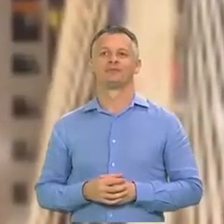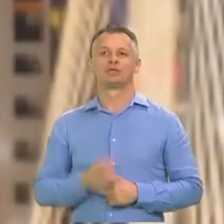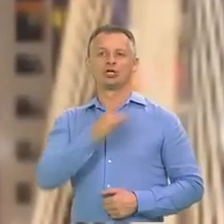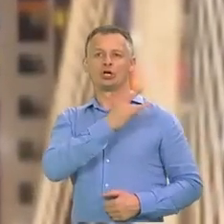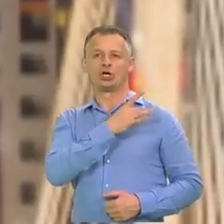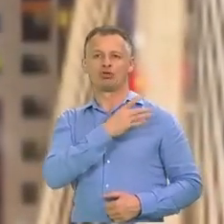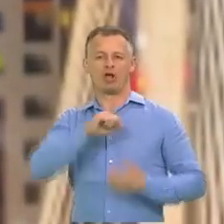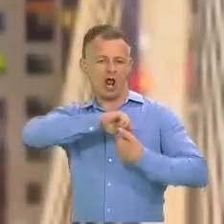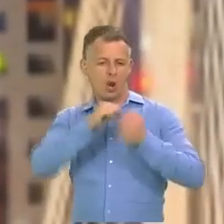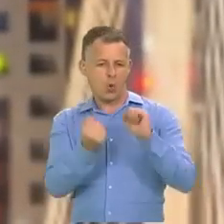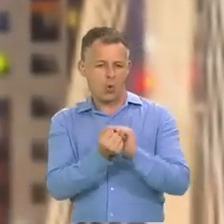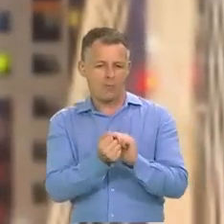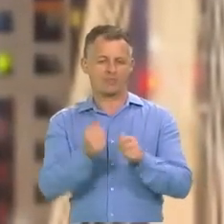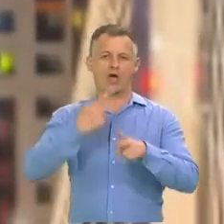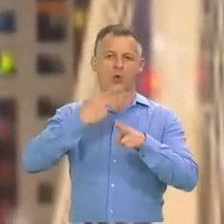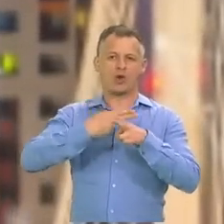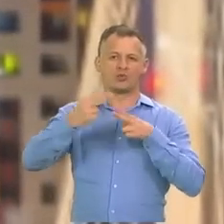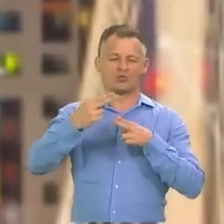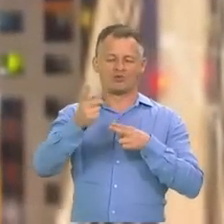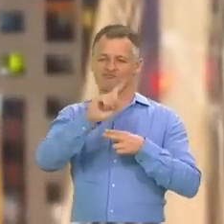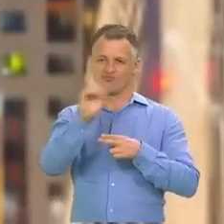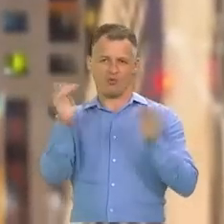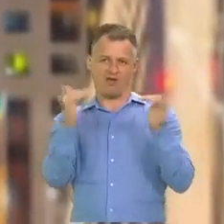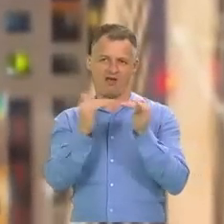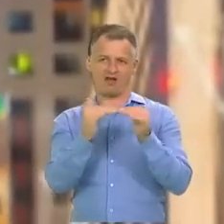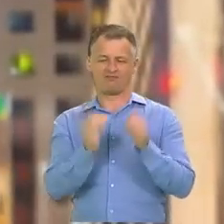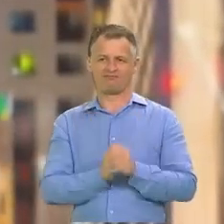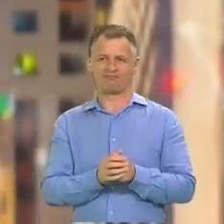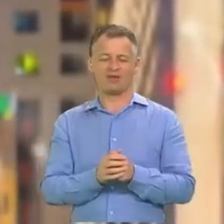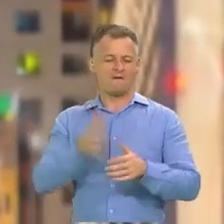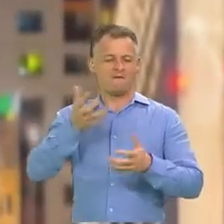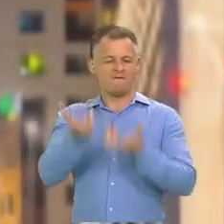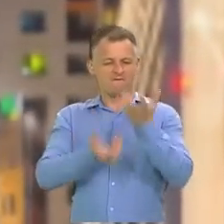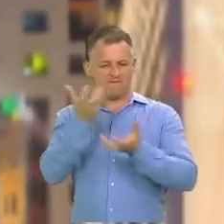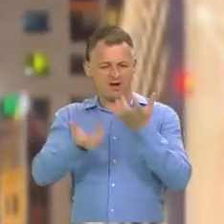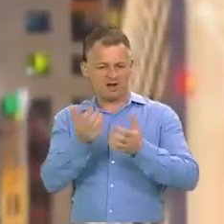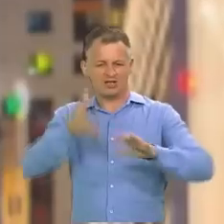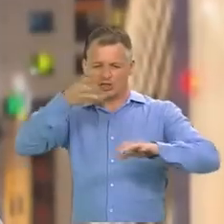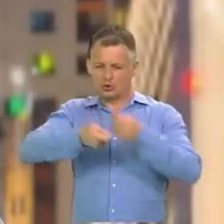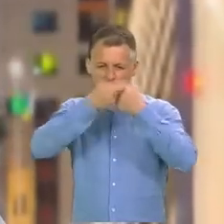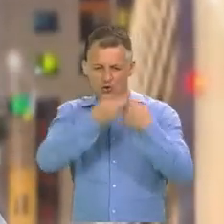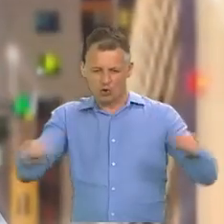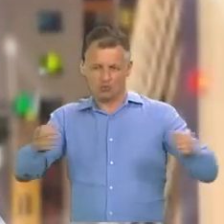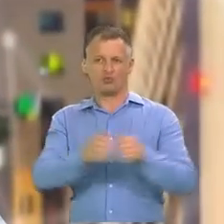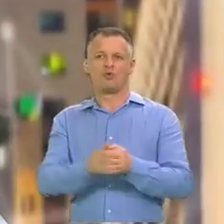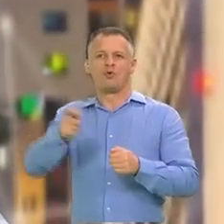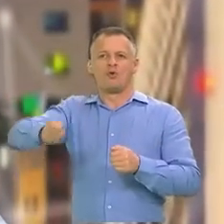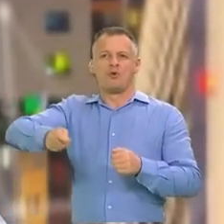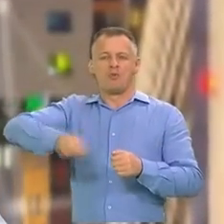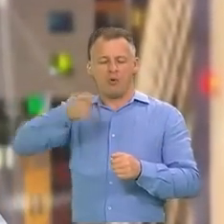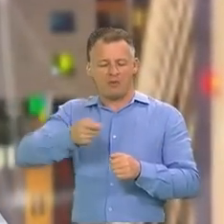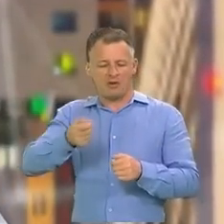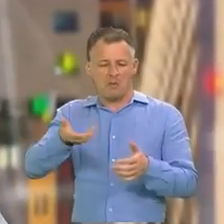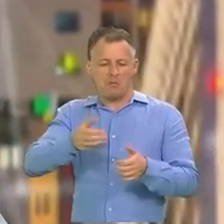În Grecia, lupta cu natura devine inegală, flăcările distrug totul în cale, iar lupta titanică a salvatorilor pare în zadar. Țara